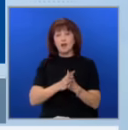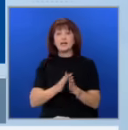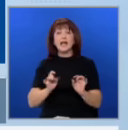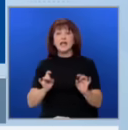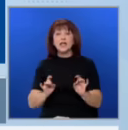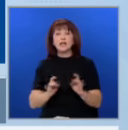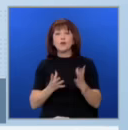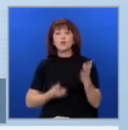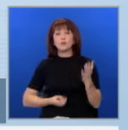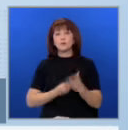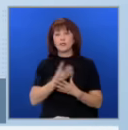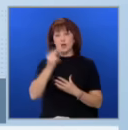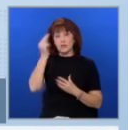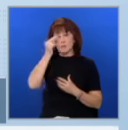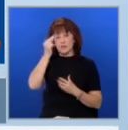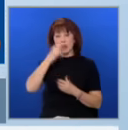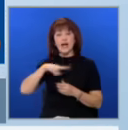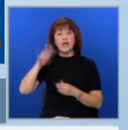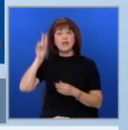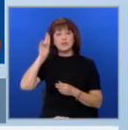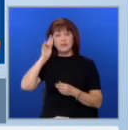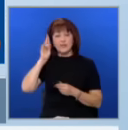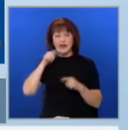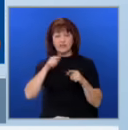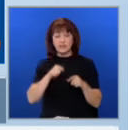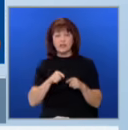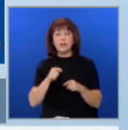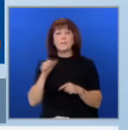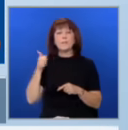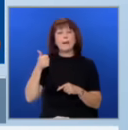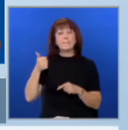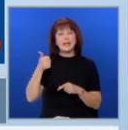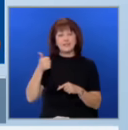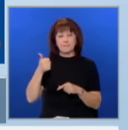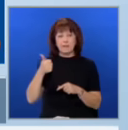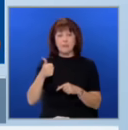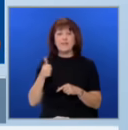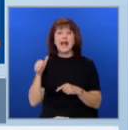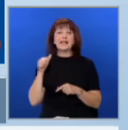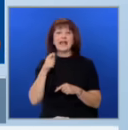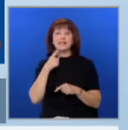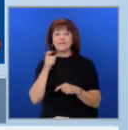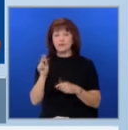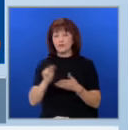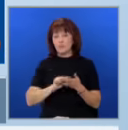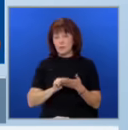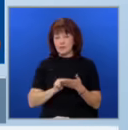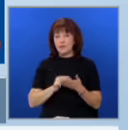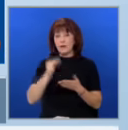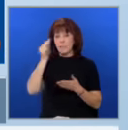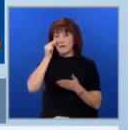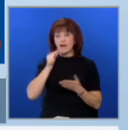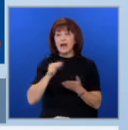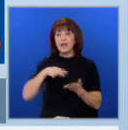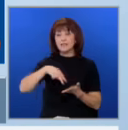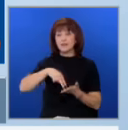начало за нашата родина. Изпълняващият функциите председател на БСП написа във Фейсбук: когато България е изправена пред